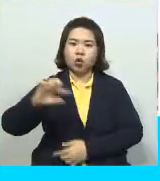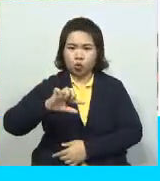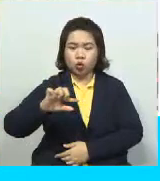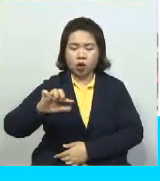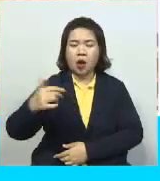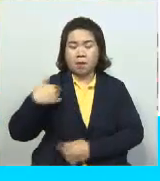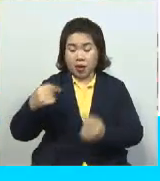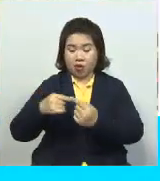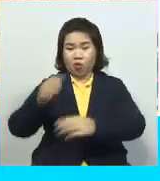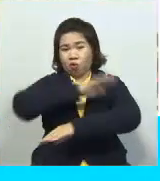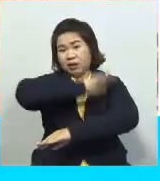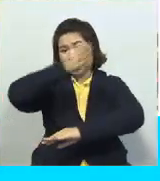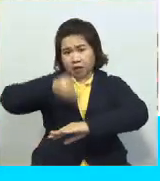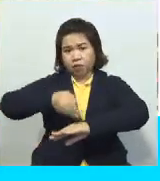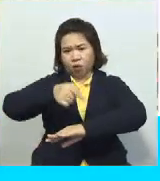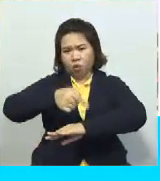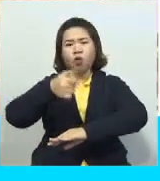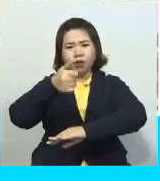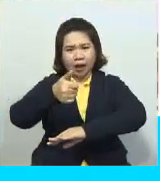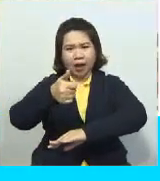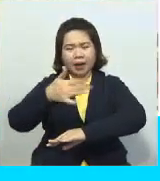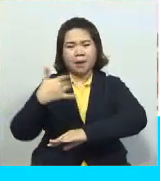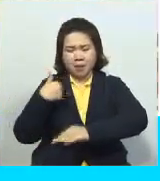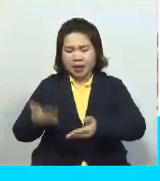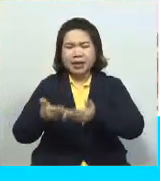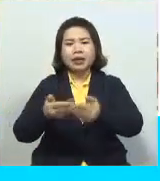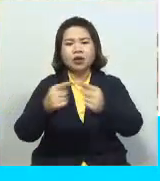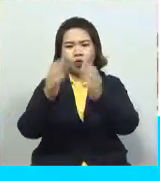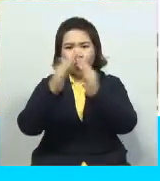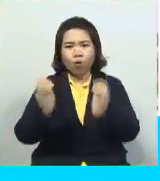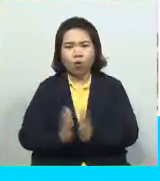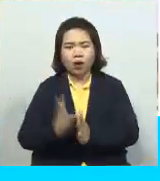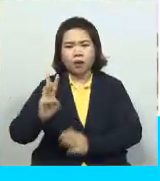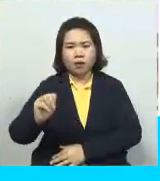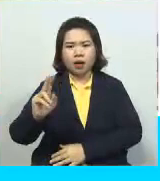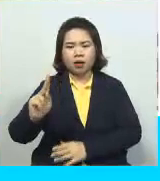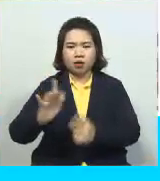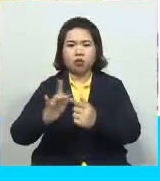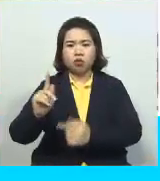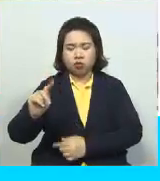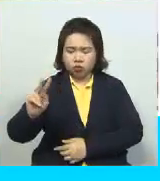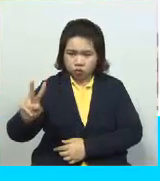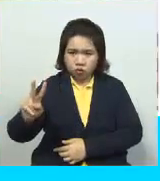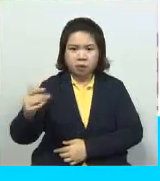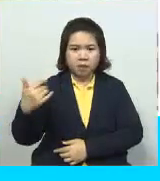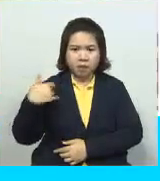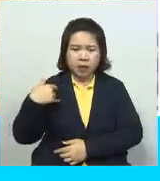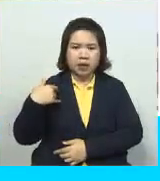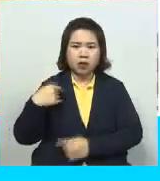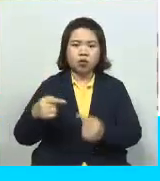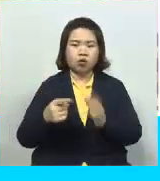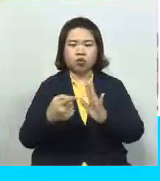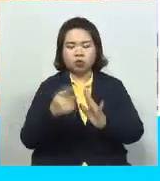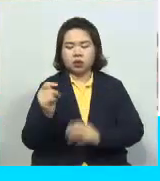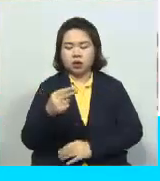านีหัวลำโพงก็นั่งมาขึ้นที่ท่าเรือที่วัดกุฏหรือท่าเรือเทเวศตรงนั้นก็จะเข้ามาบริเว